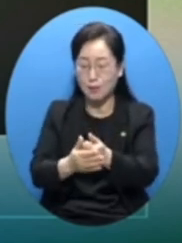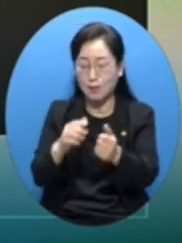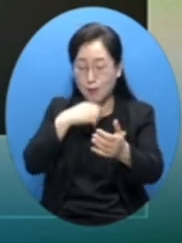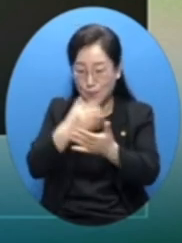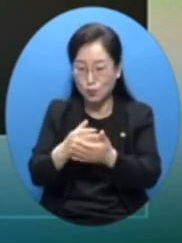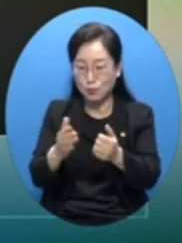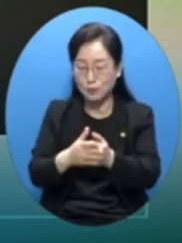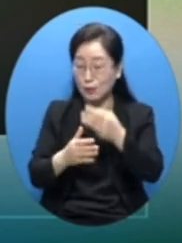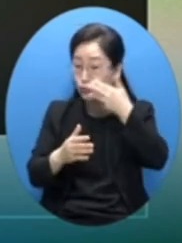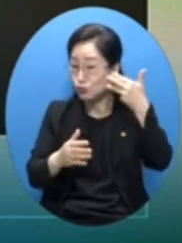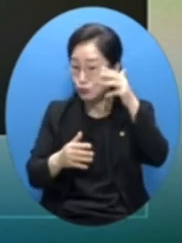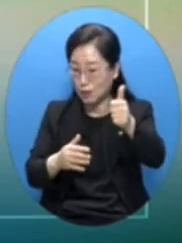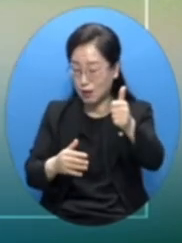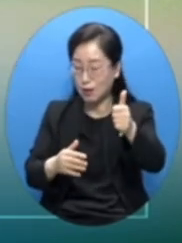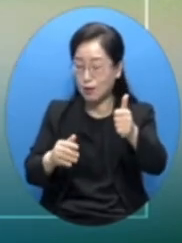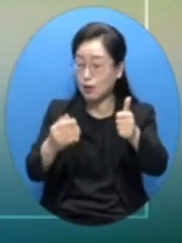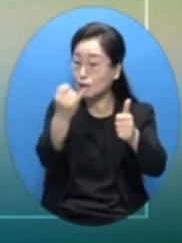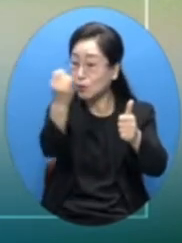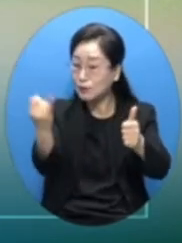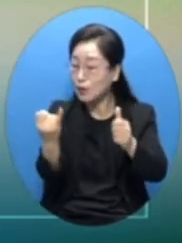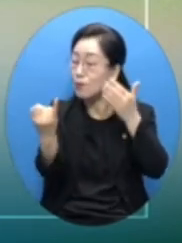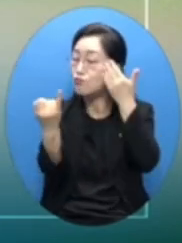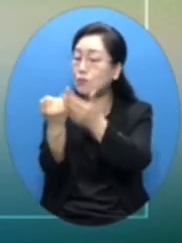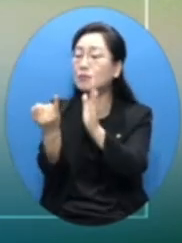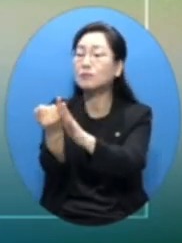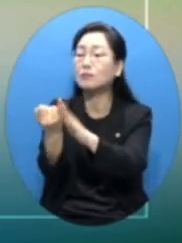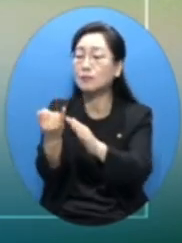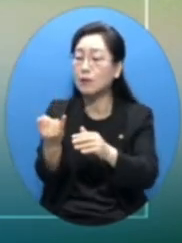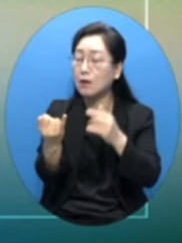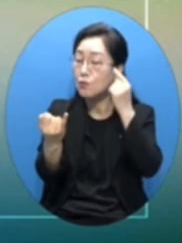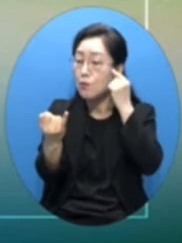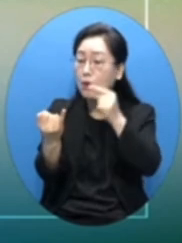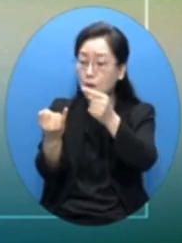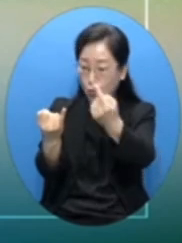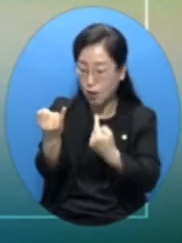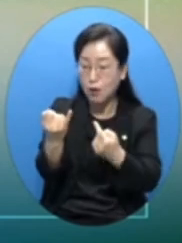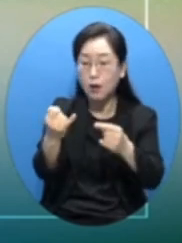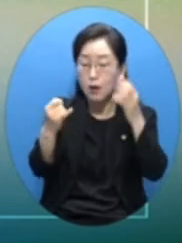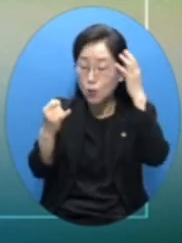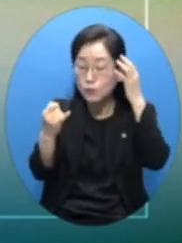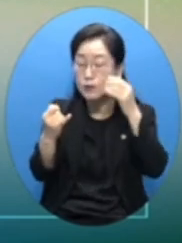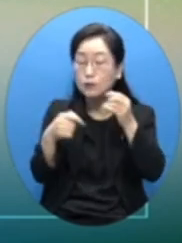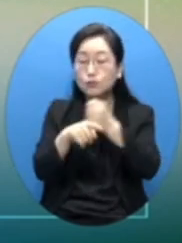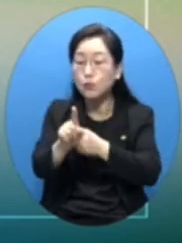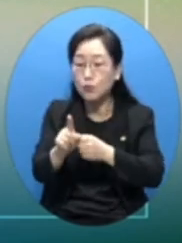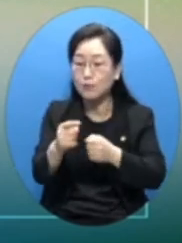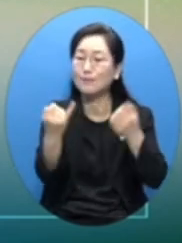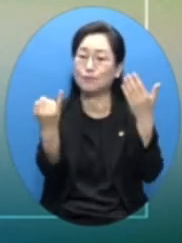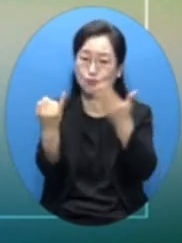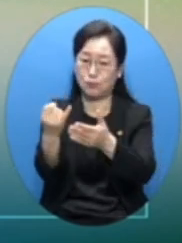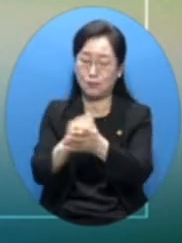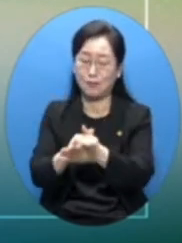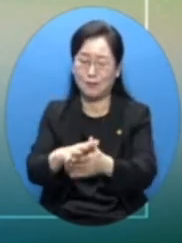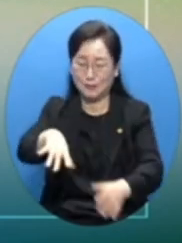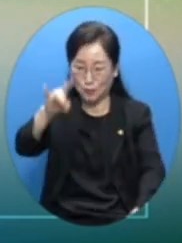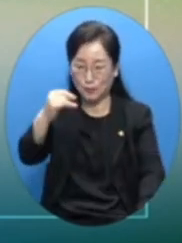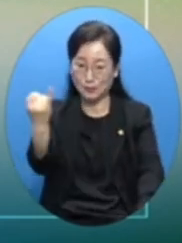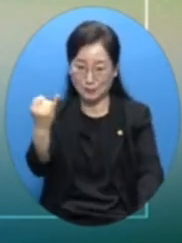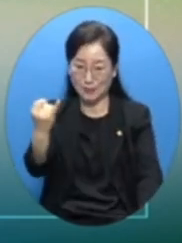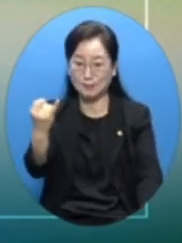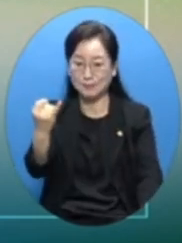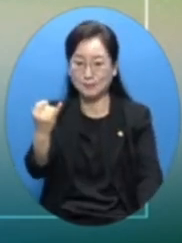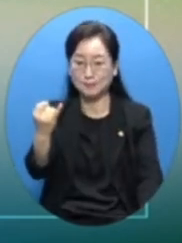와서 물었습니다. 당신들은 무엇 때문에 우리를 위해 이 같은 고생을 하셨습니까? 그때 처음으로